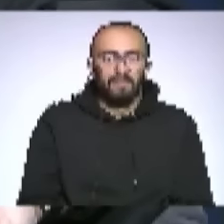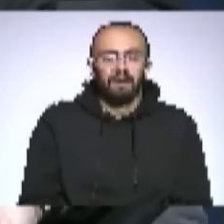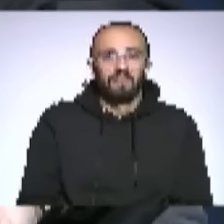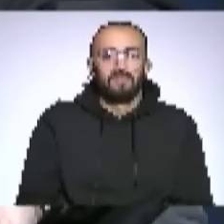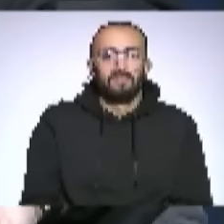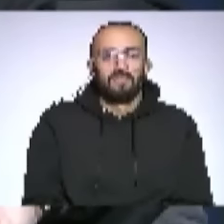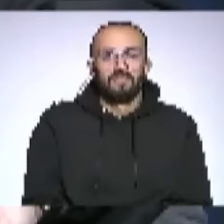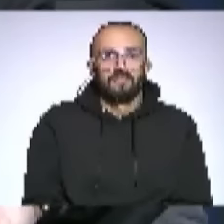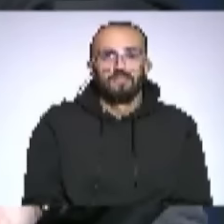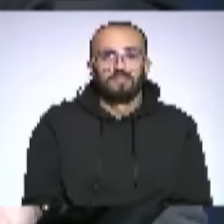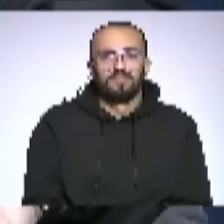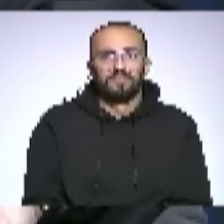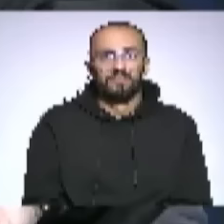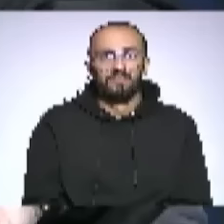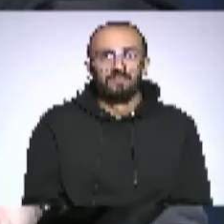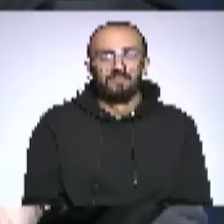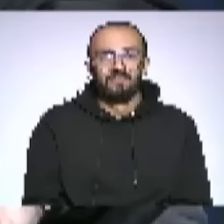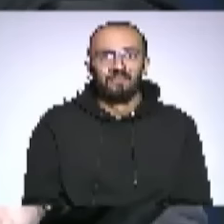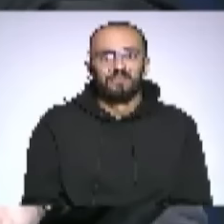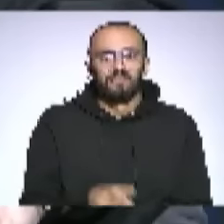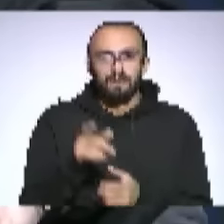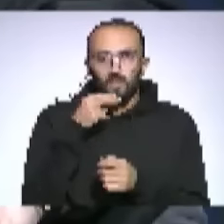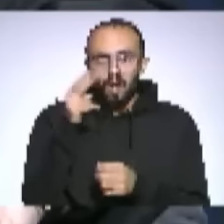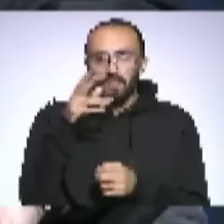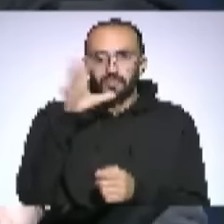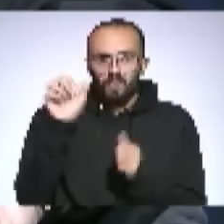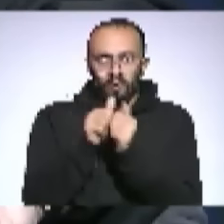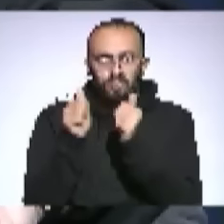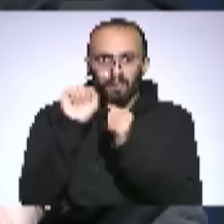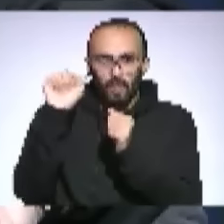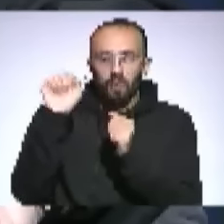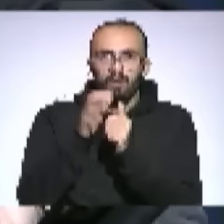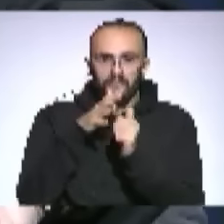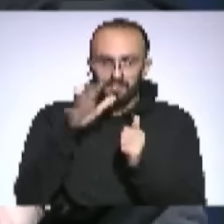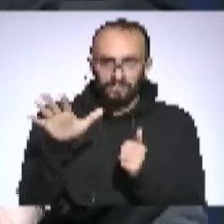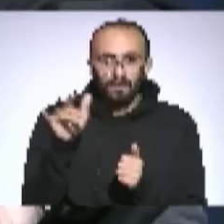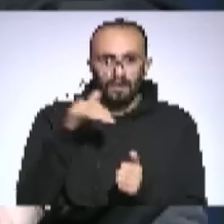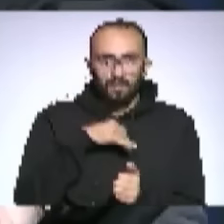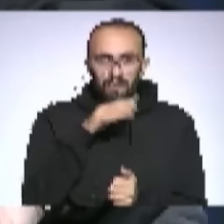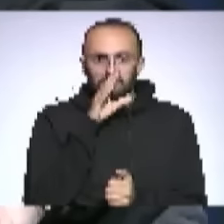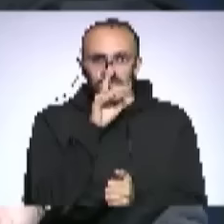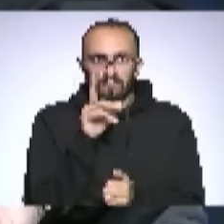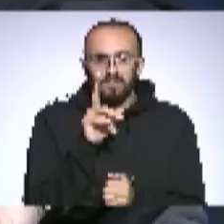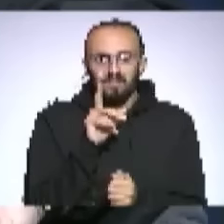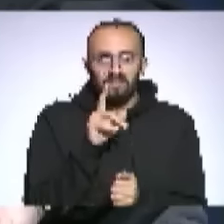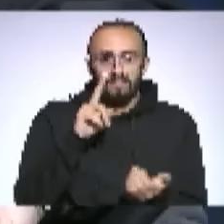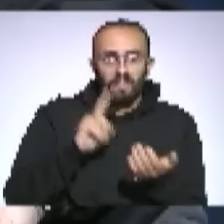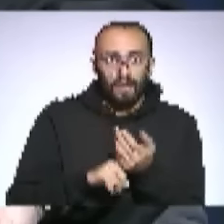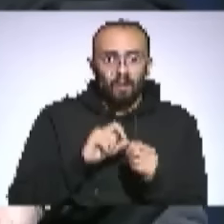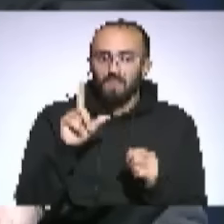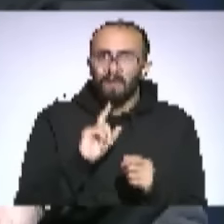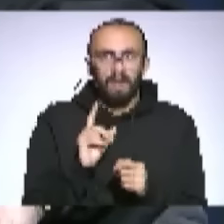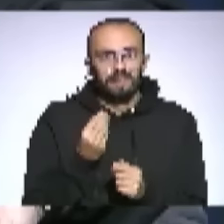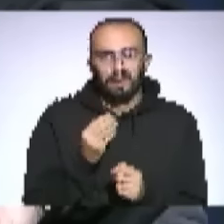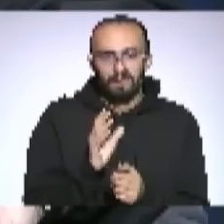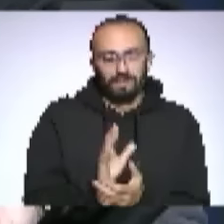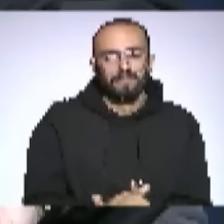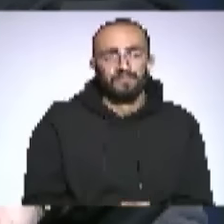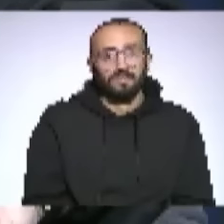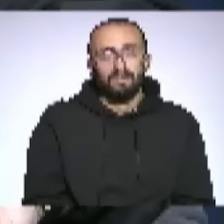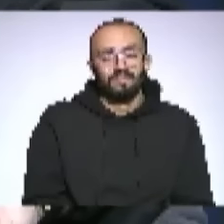و هو اتكلم مع اهله في الموضوع يعني اه هو شك بس يعني ما كانش يعرف اي حاجه